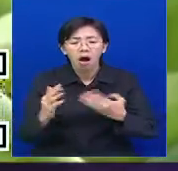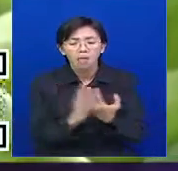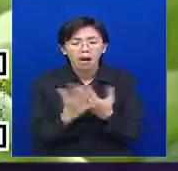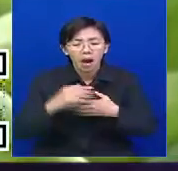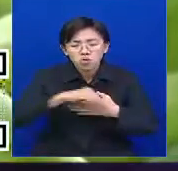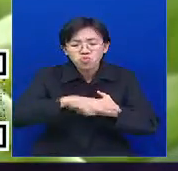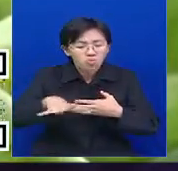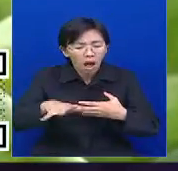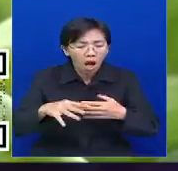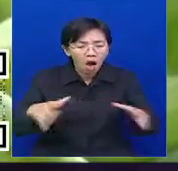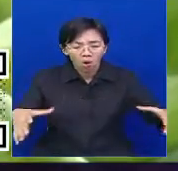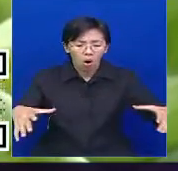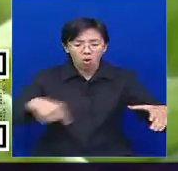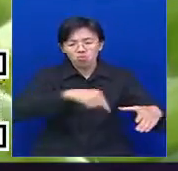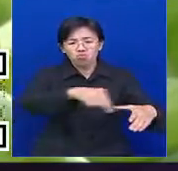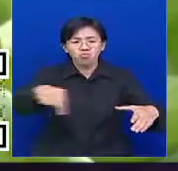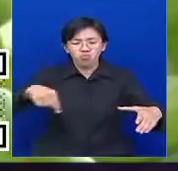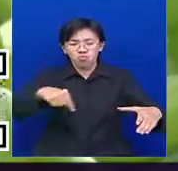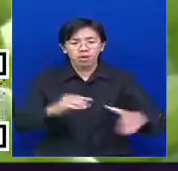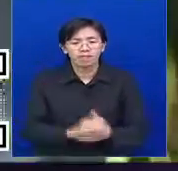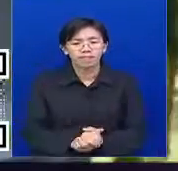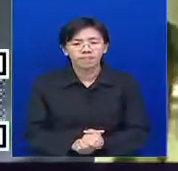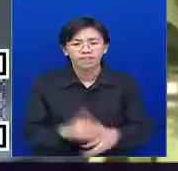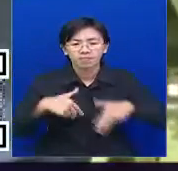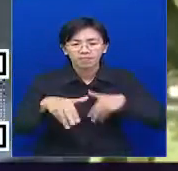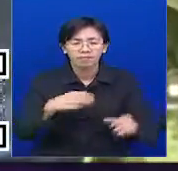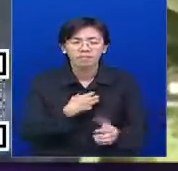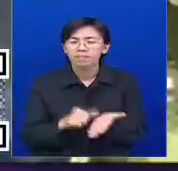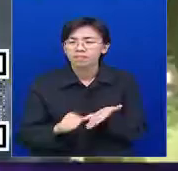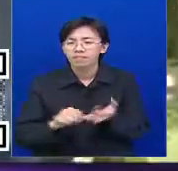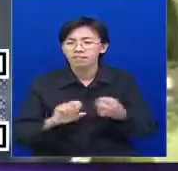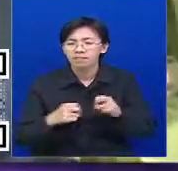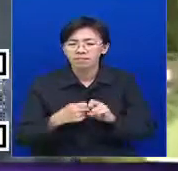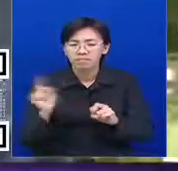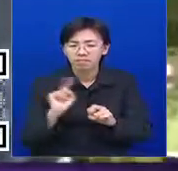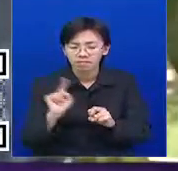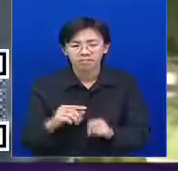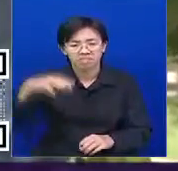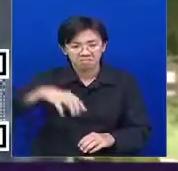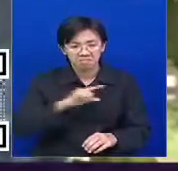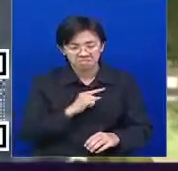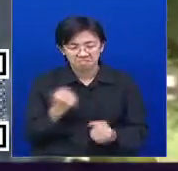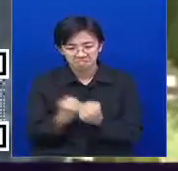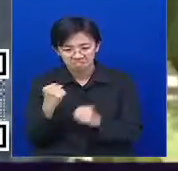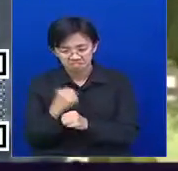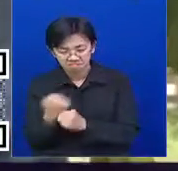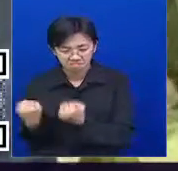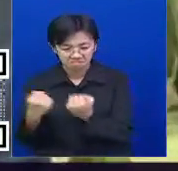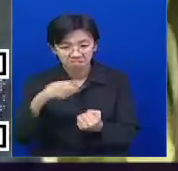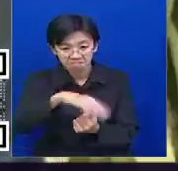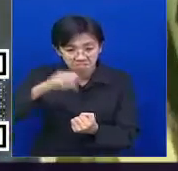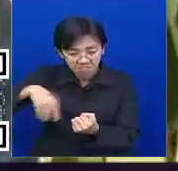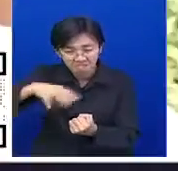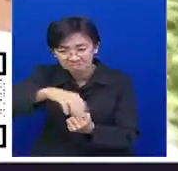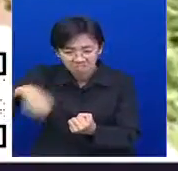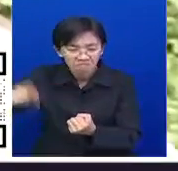นวนมากไหลไปไหนได้ผลทางที่ชาวบ้านอยากให้มีการแก้ไขคือมีหน่วยจัดเก็บประจำป้องกันผักตบชวา